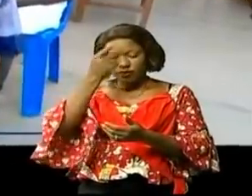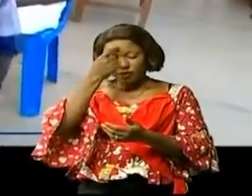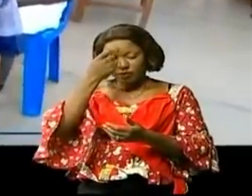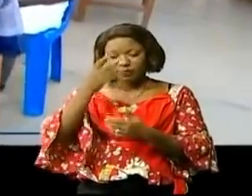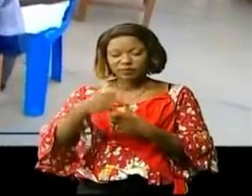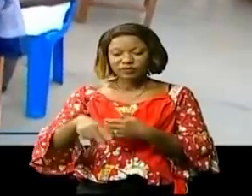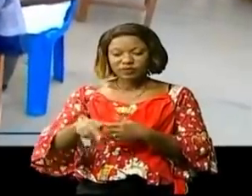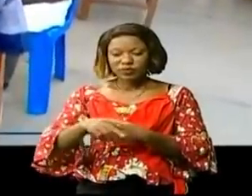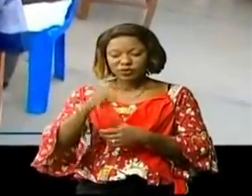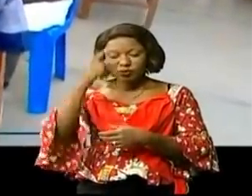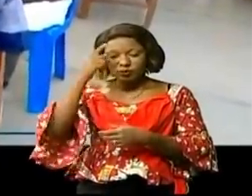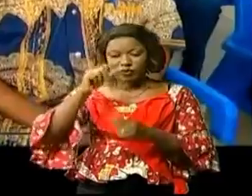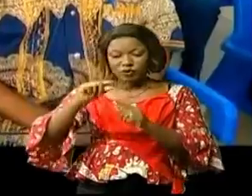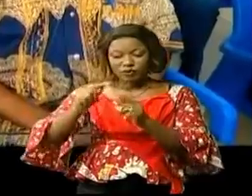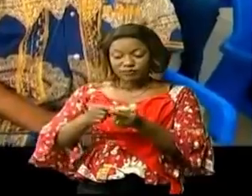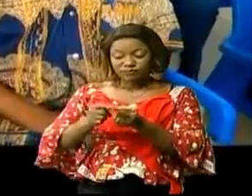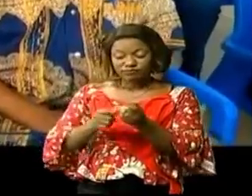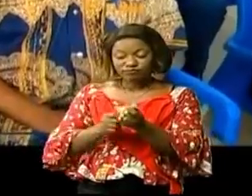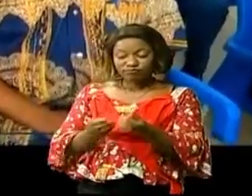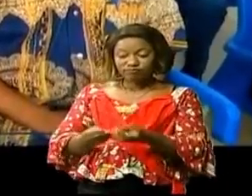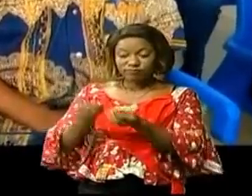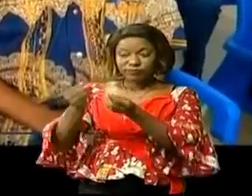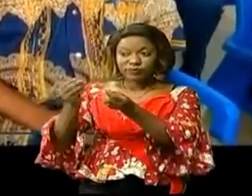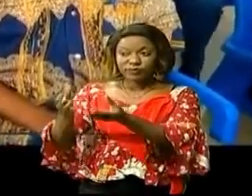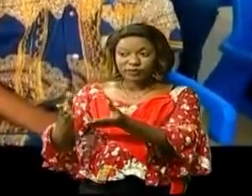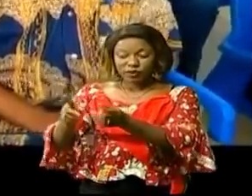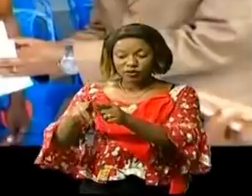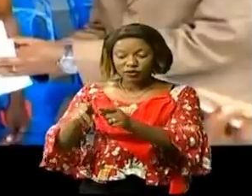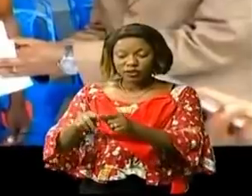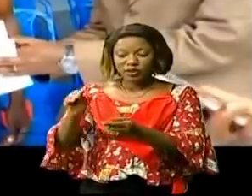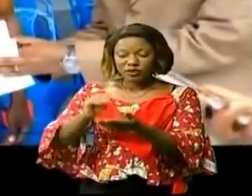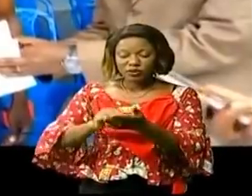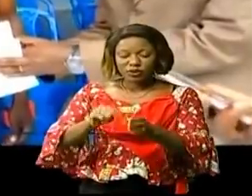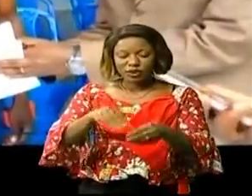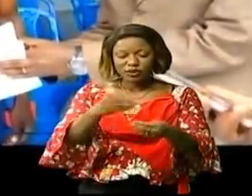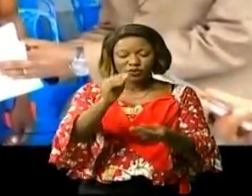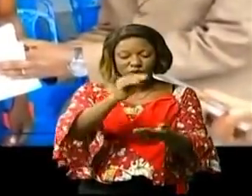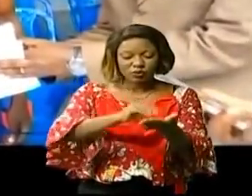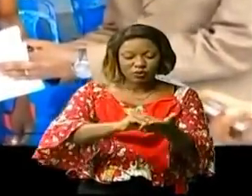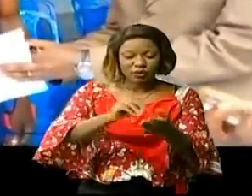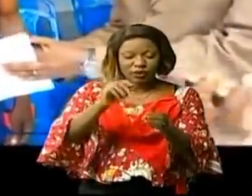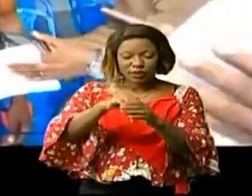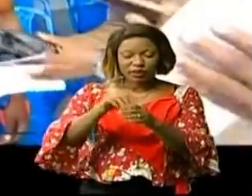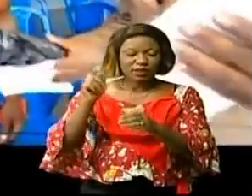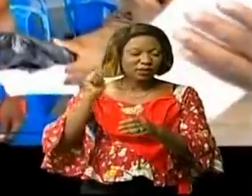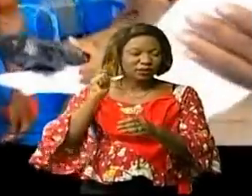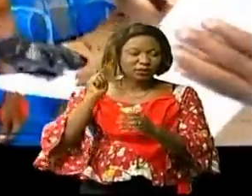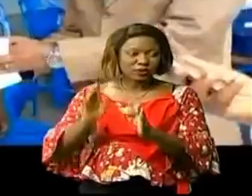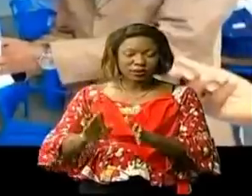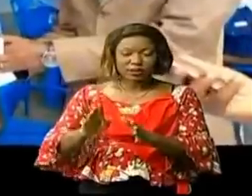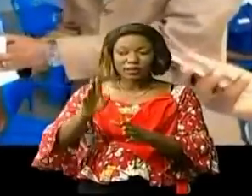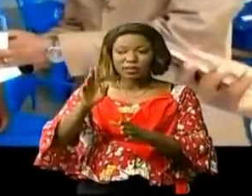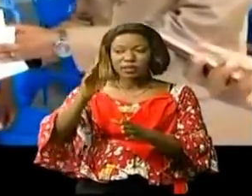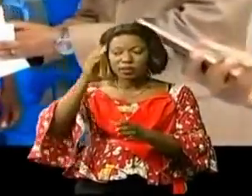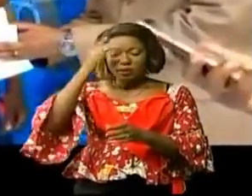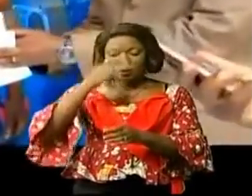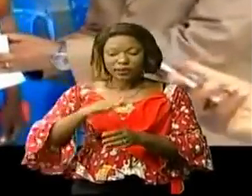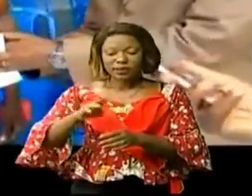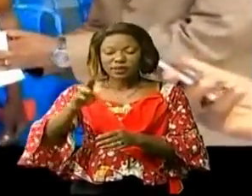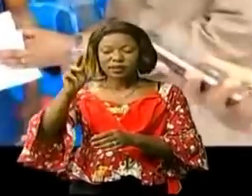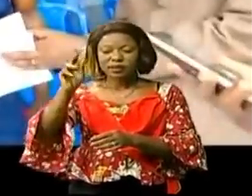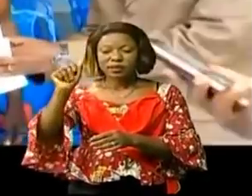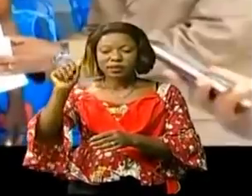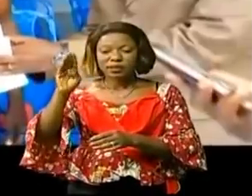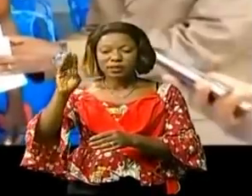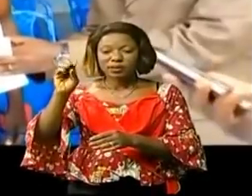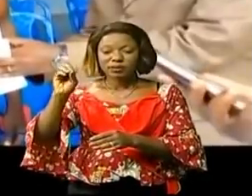travers la délégation pour ses gestes qui à son tour l'a remis au médecin chef de zone de Kabondo Dianda pour la